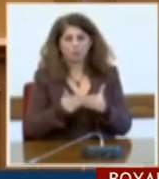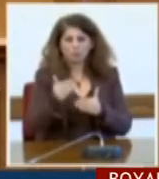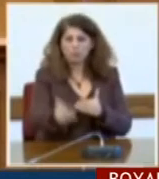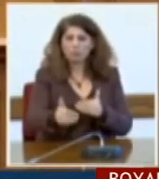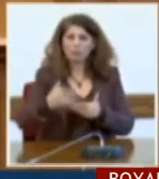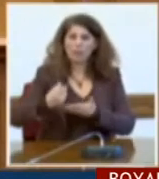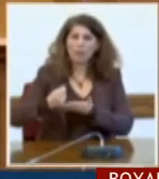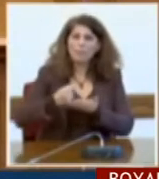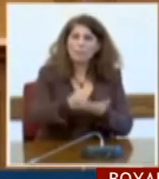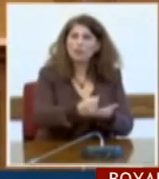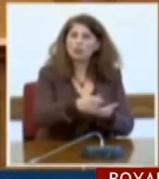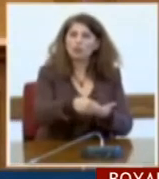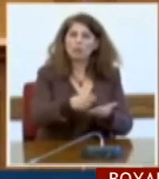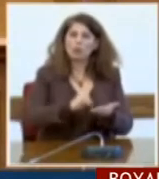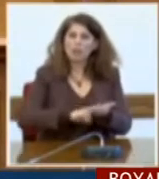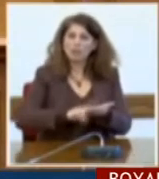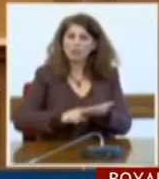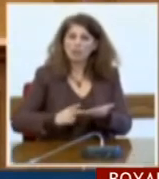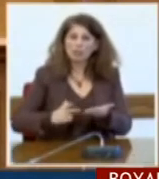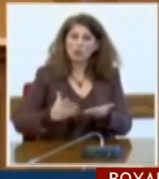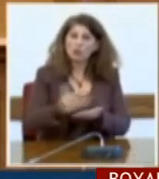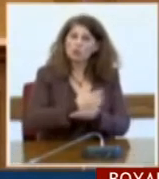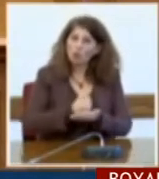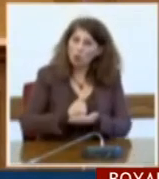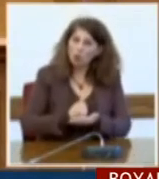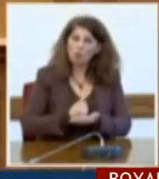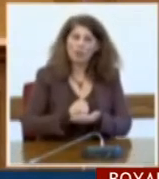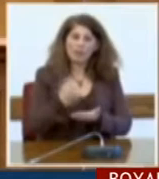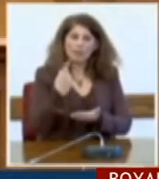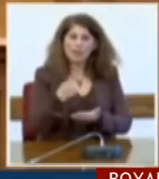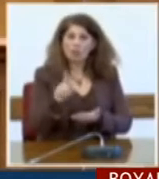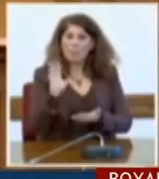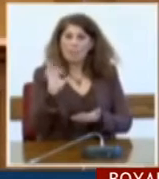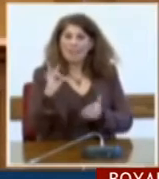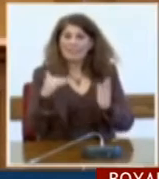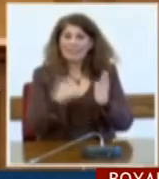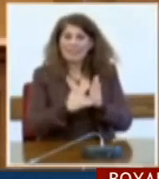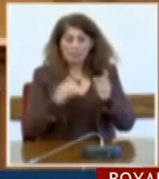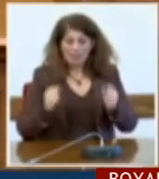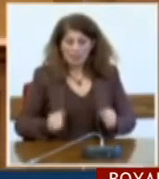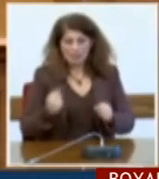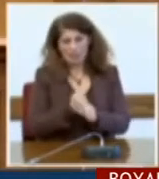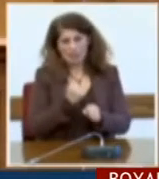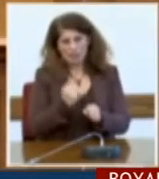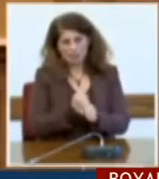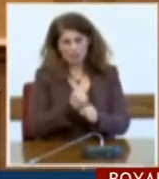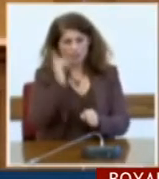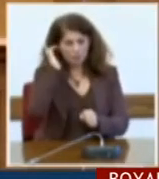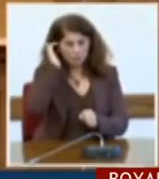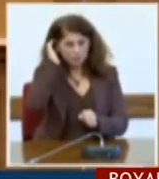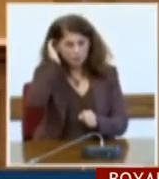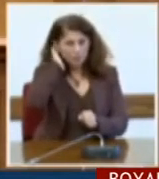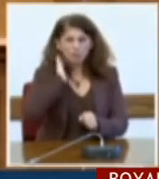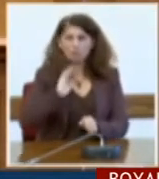επιδοτούμενων ασφαλιστικών εισφορών για 150.000 θέσεις εργασίας, αλλά και